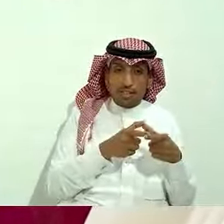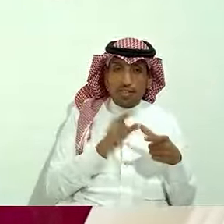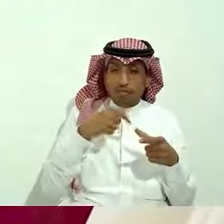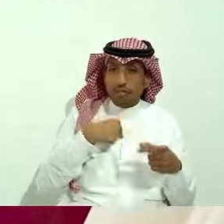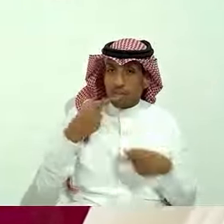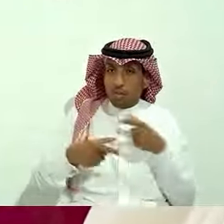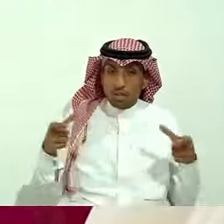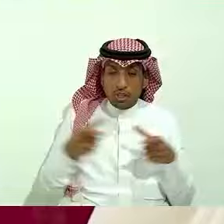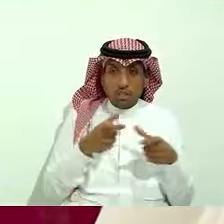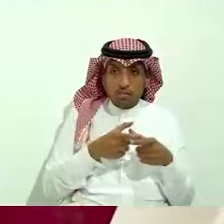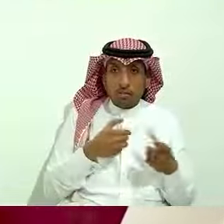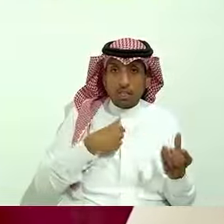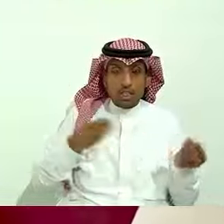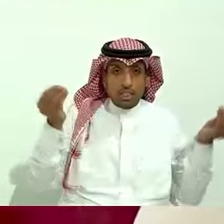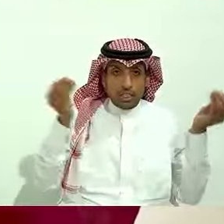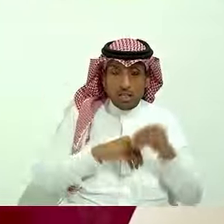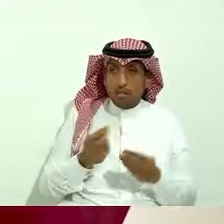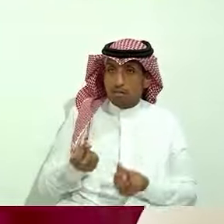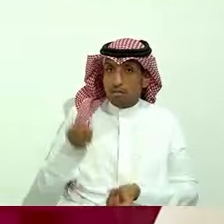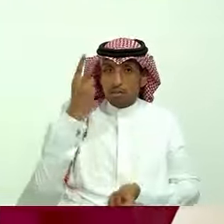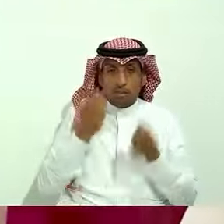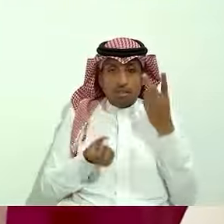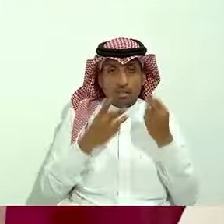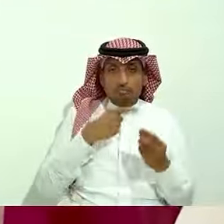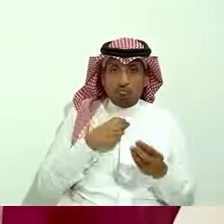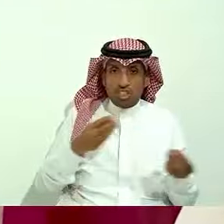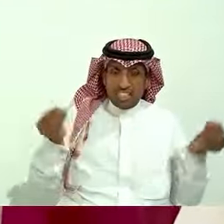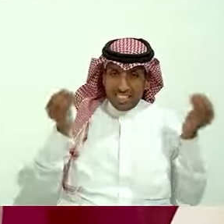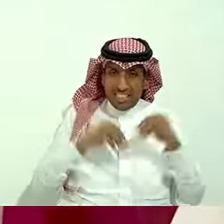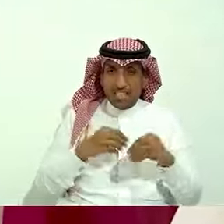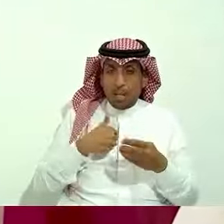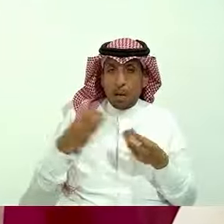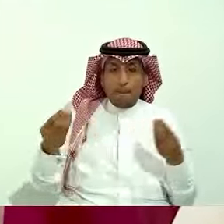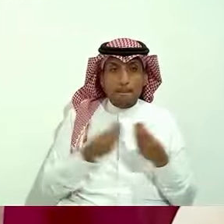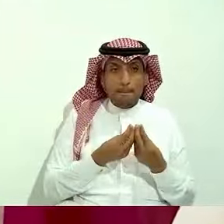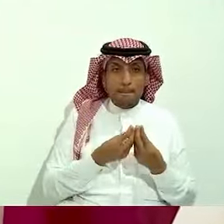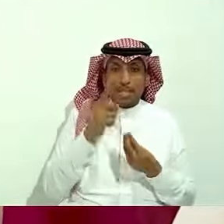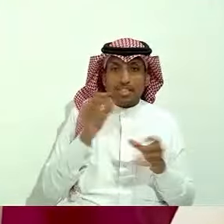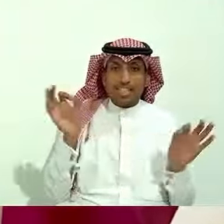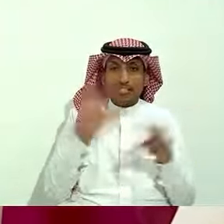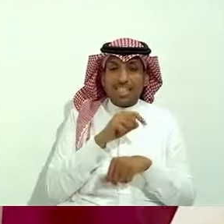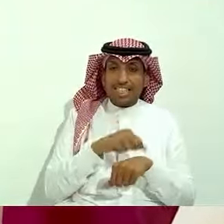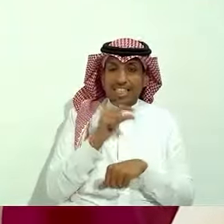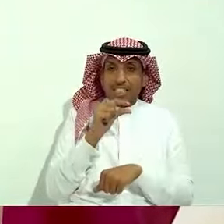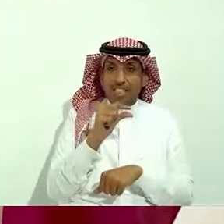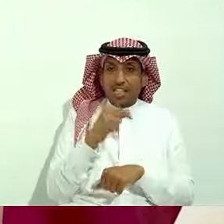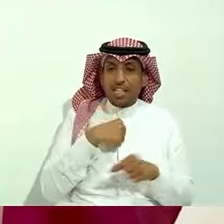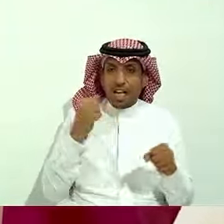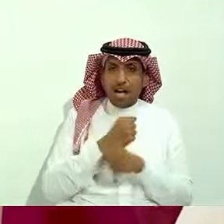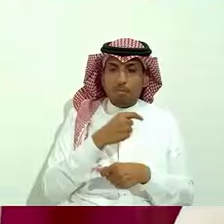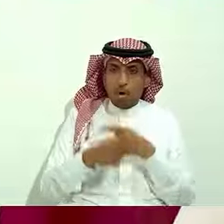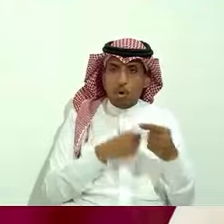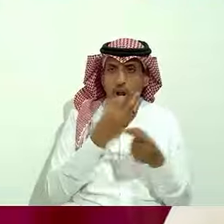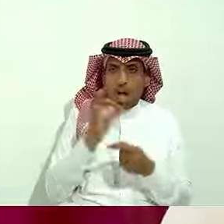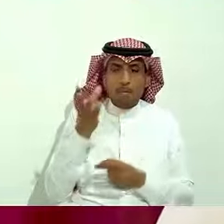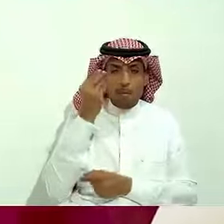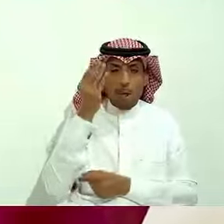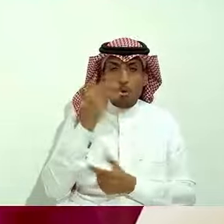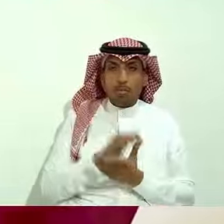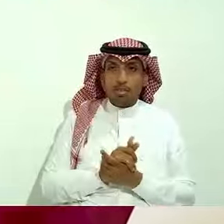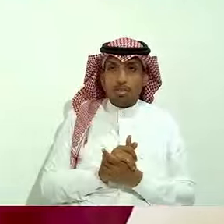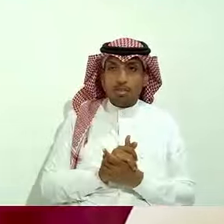قعدت معها كل ما اقعد انبهر واحس اني احتاج بعد ما اقعد معك كذا ربع ساعه بس اسوي بروسس لكل المعلومات اللي اعطتني اياها،